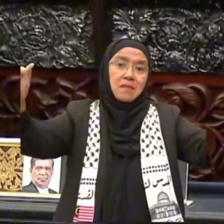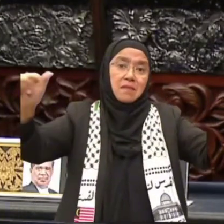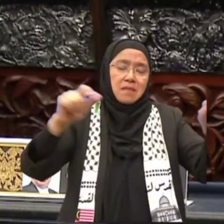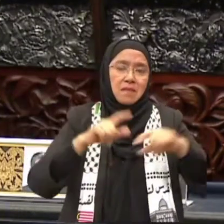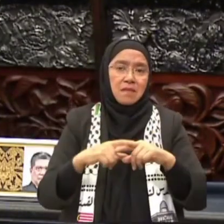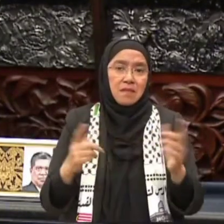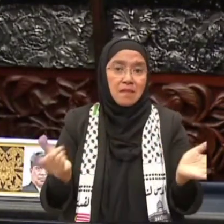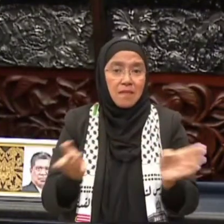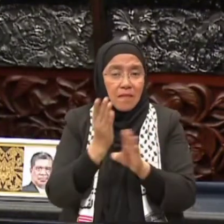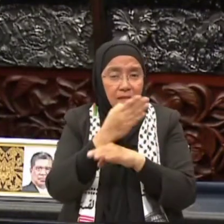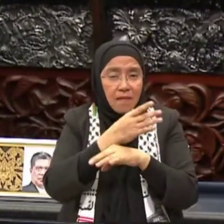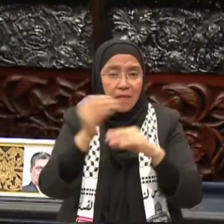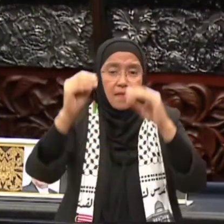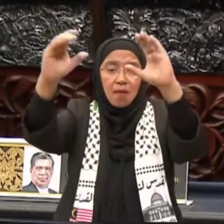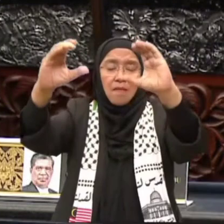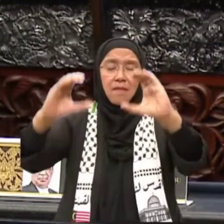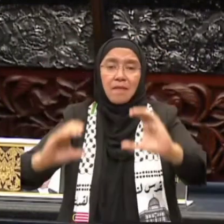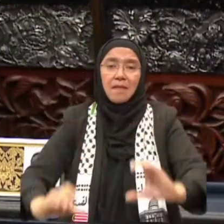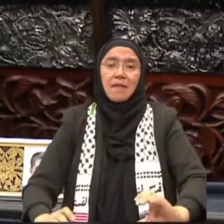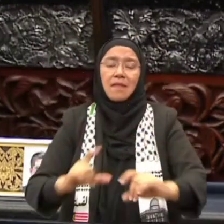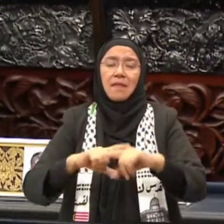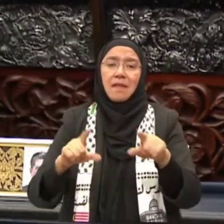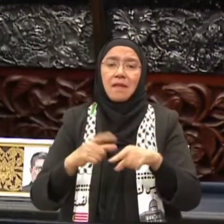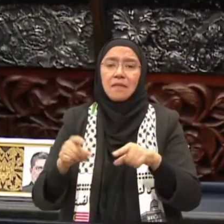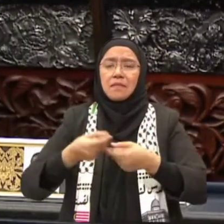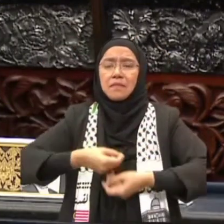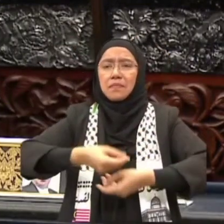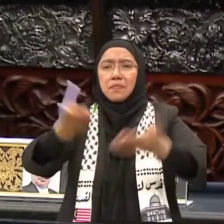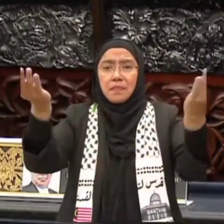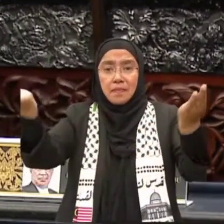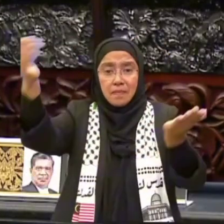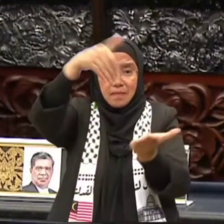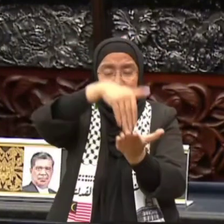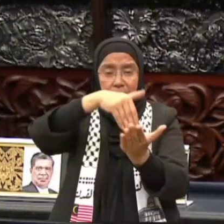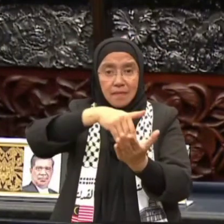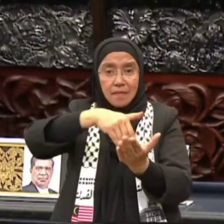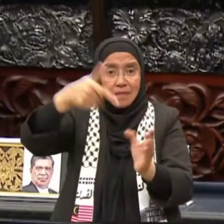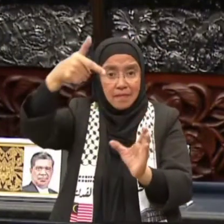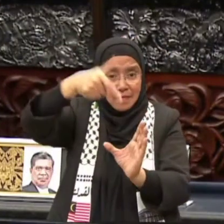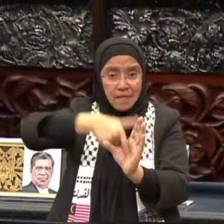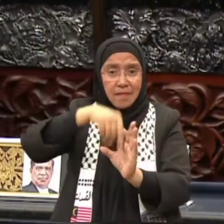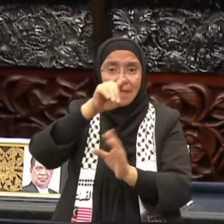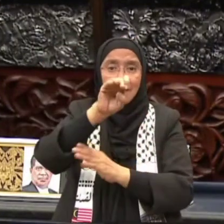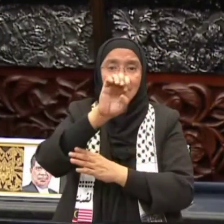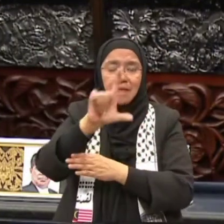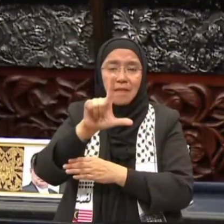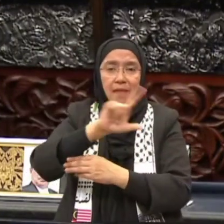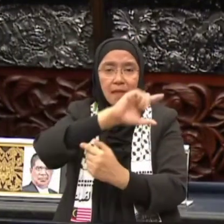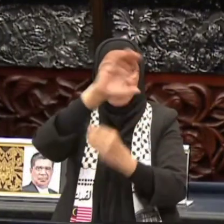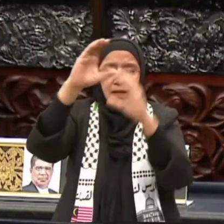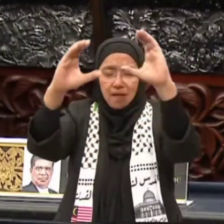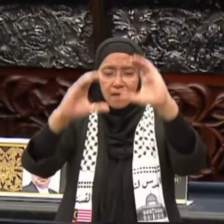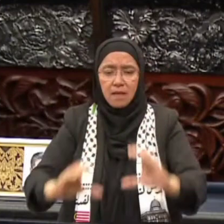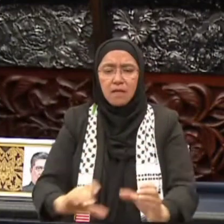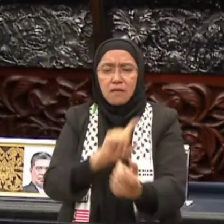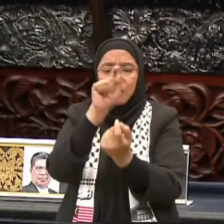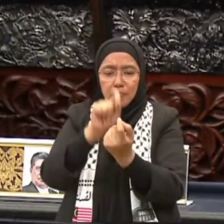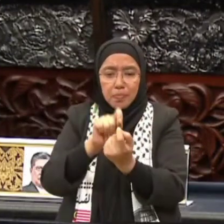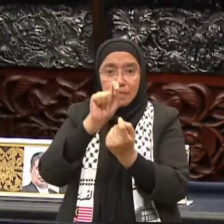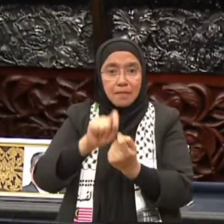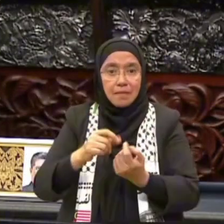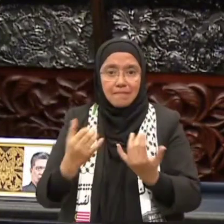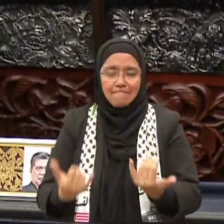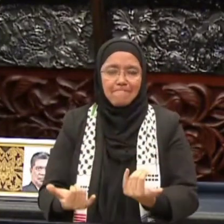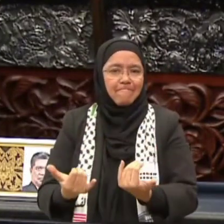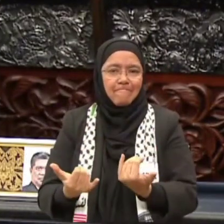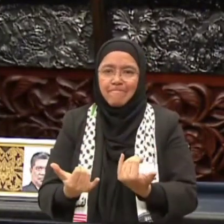kaedah penyasaran semula subsidi petrol dan diesel secara terperinci buat masa ini. Pun begitu, saya